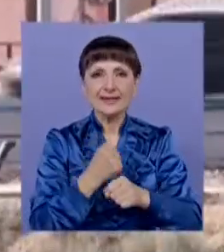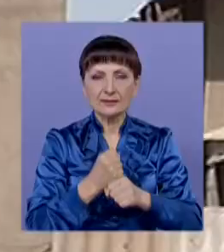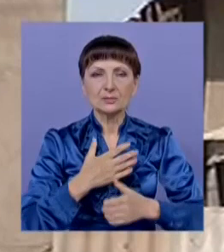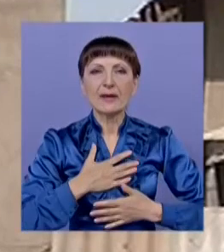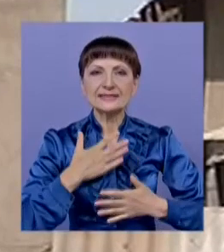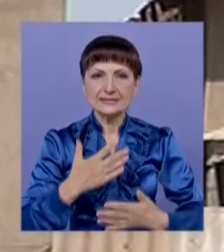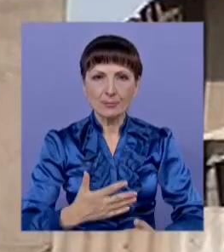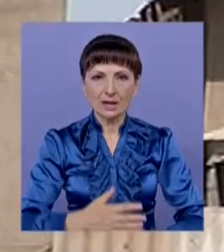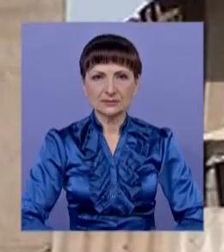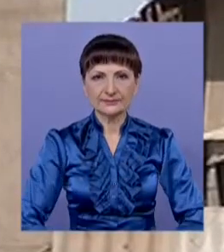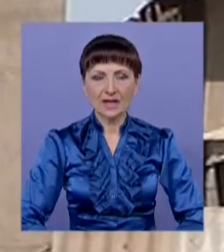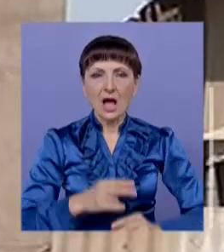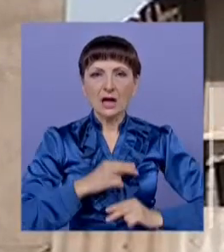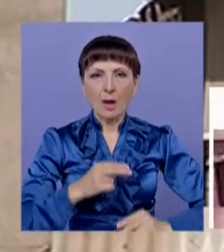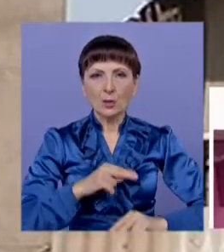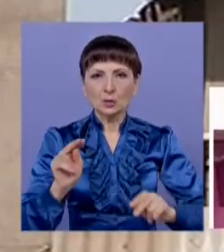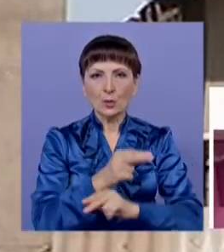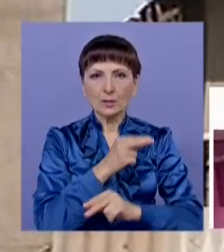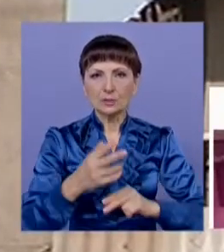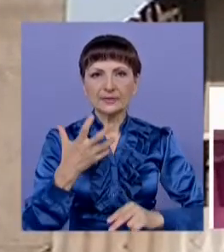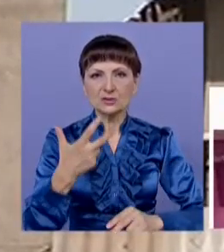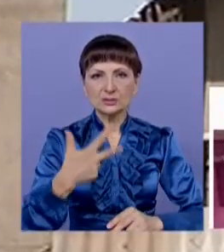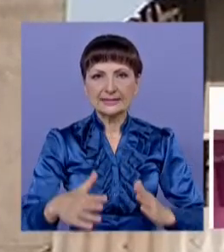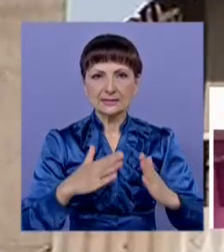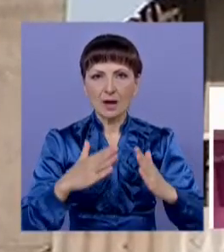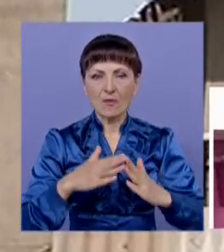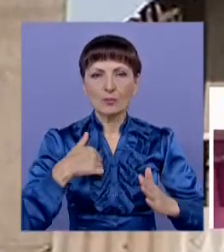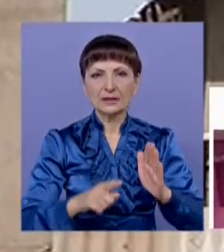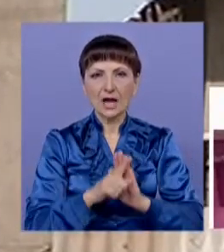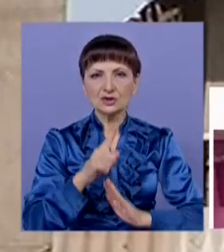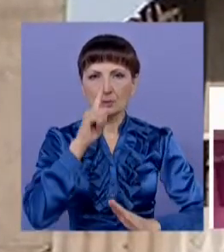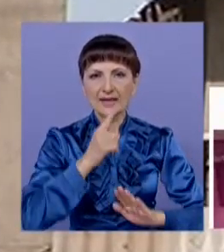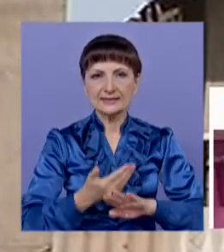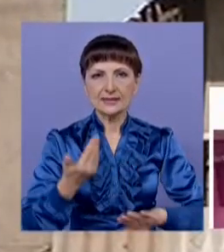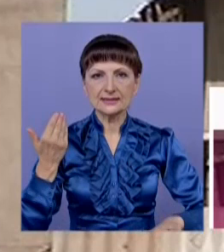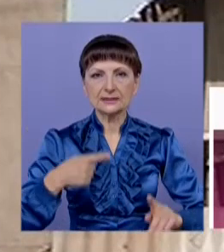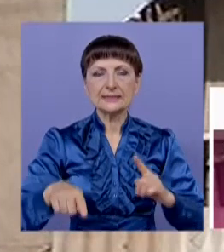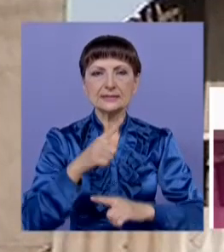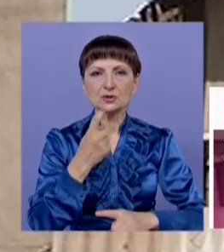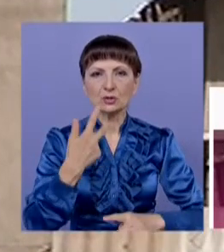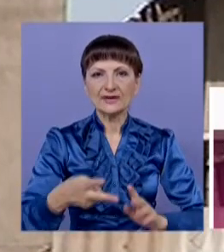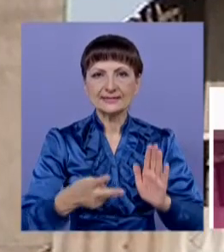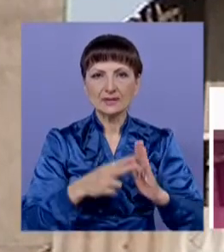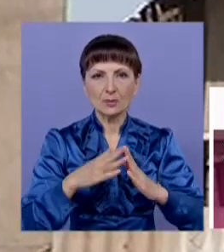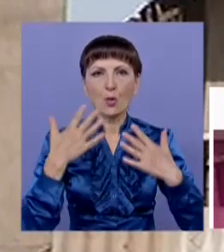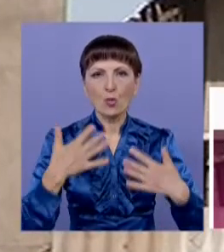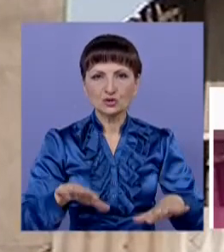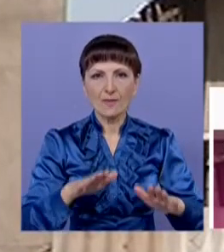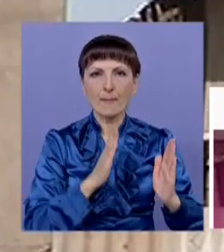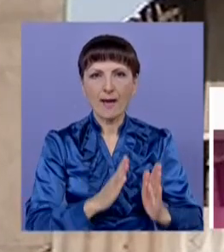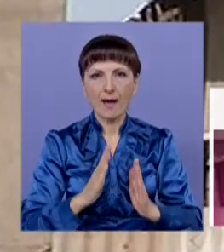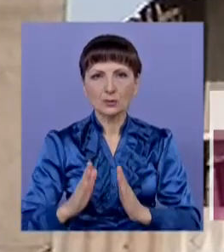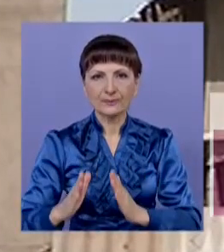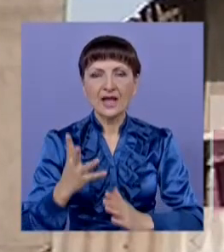Спасибо. Работы по ремонту 530 домов мы начали месяц назад. Из них 127 домов уже привели в